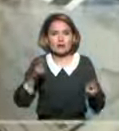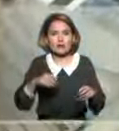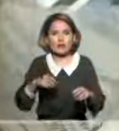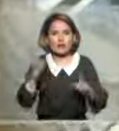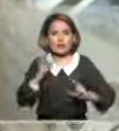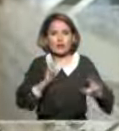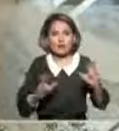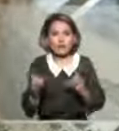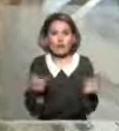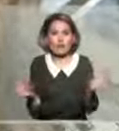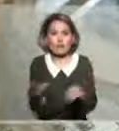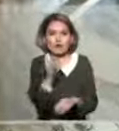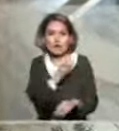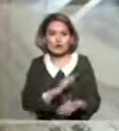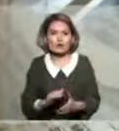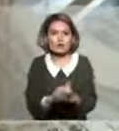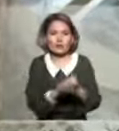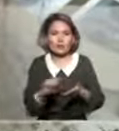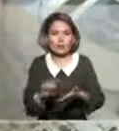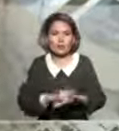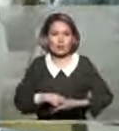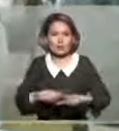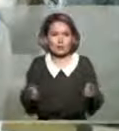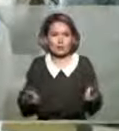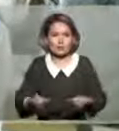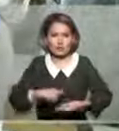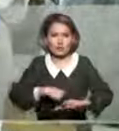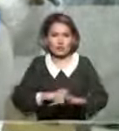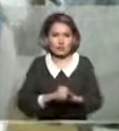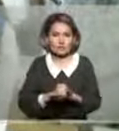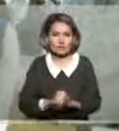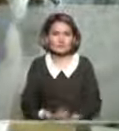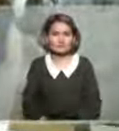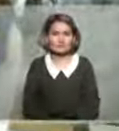провинциясы білім басқармасы мен өзара ықпалдастық жөніндегі меморандумға қол қойылды.